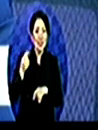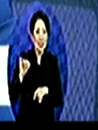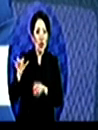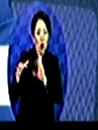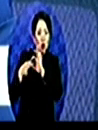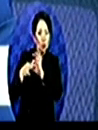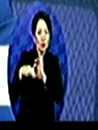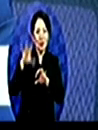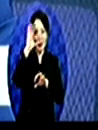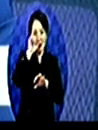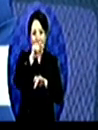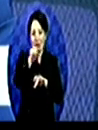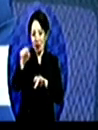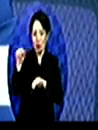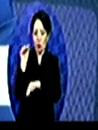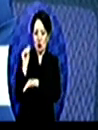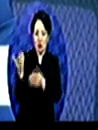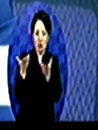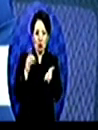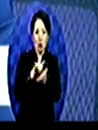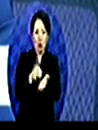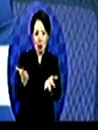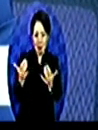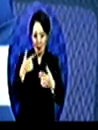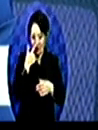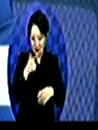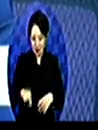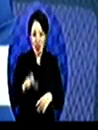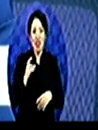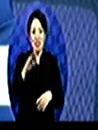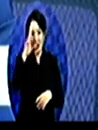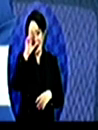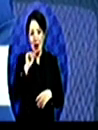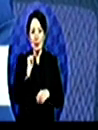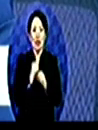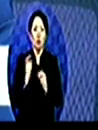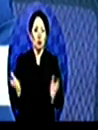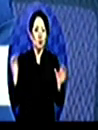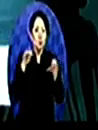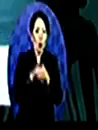удирдлагууд, Хятадд зугаа элчин сайдын яамны албан тушаалтнууд оролцох болно.